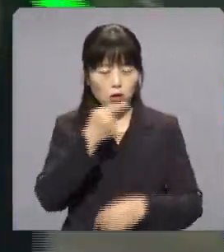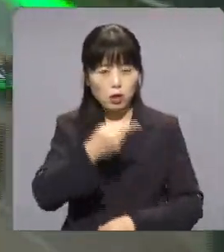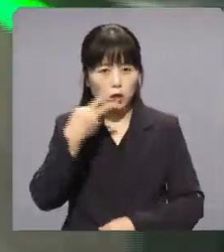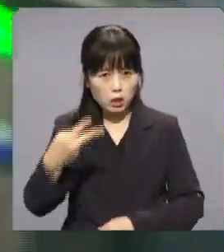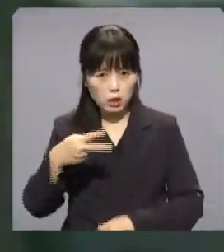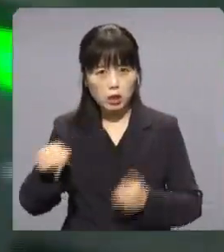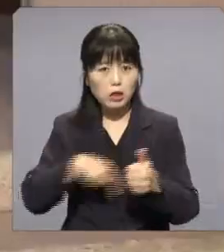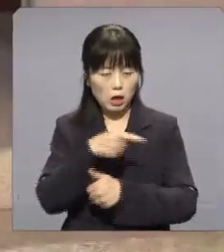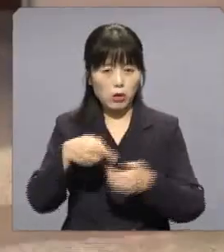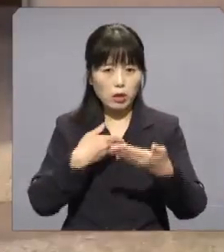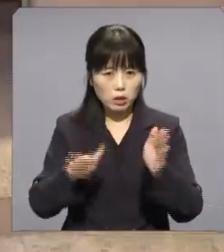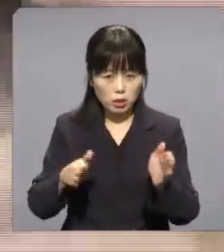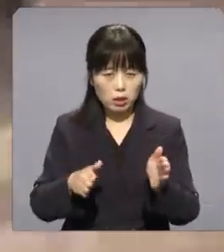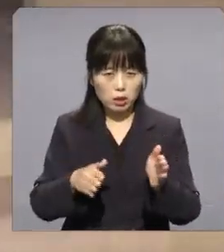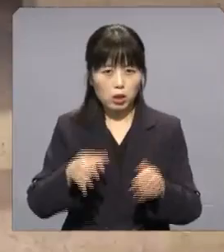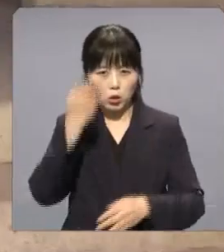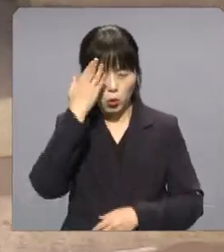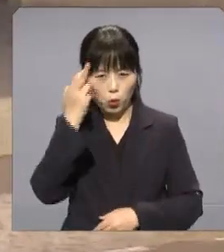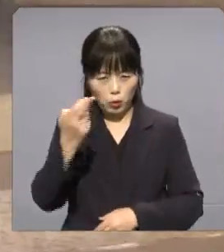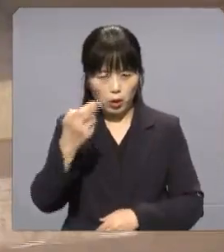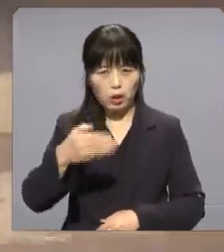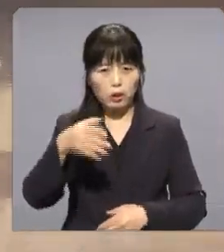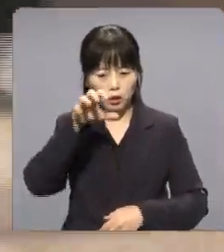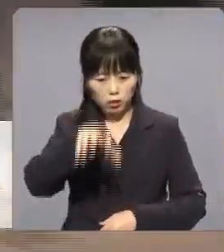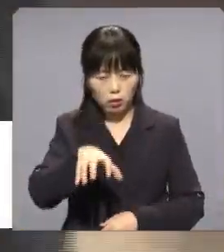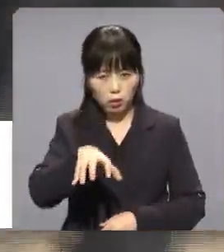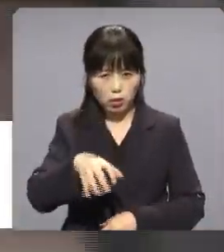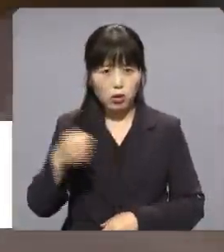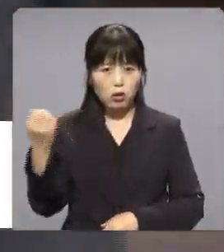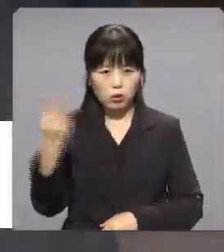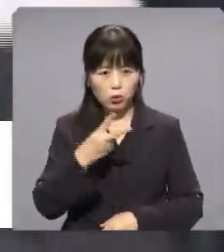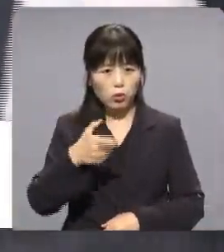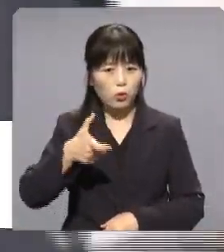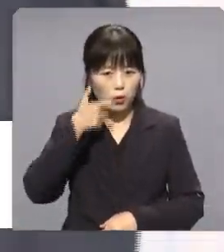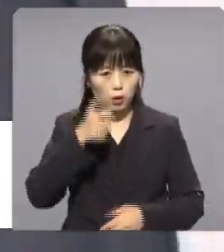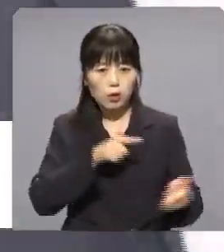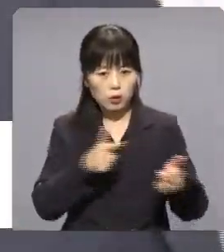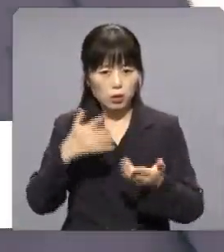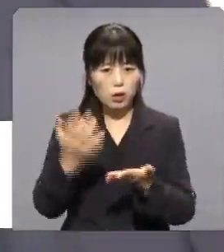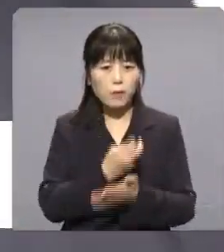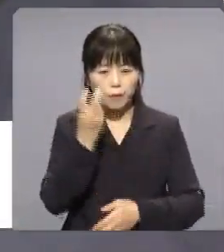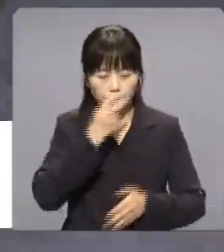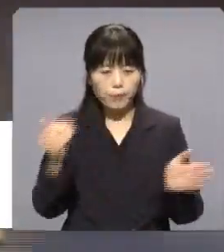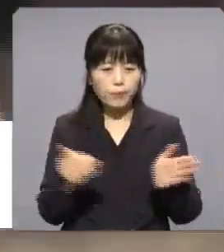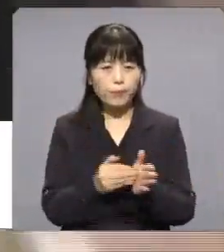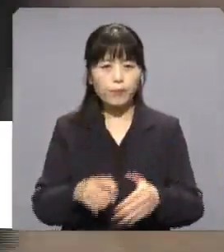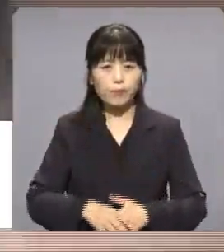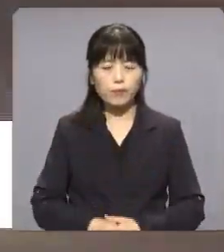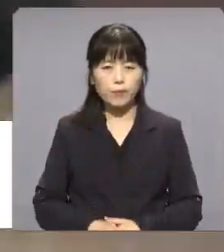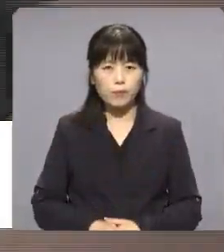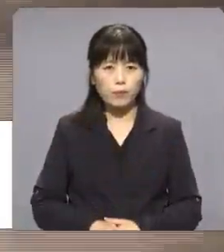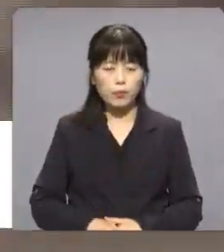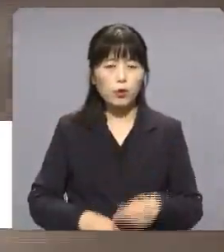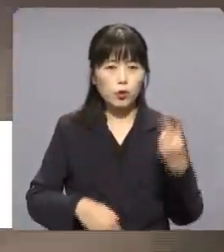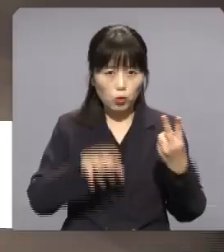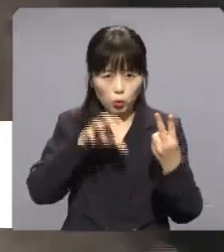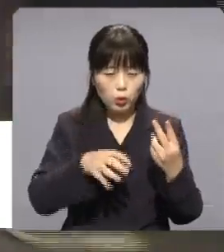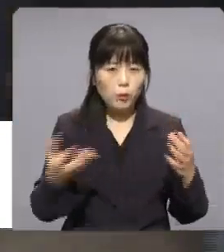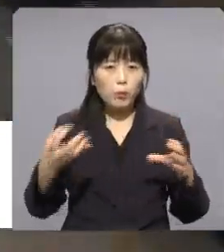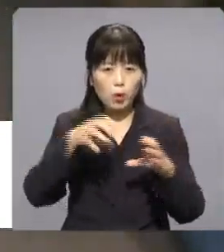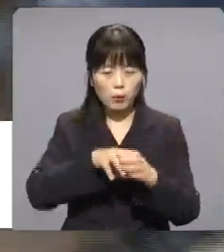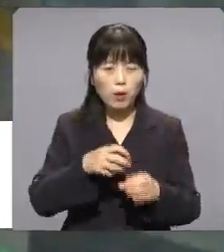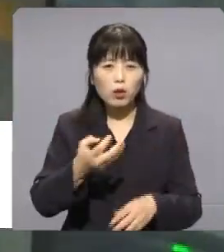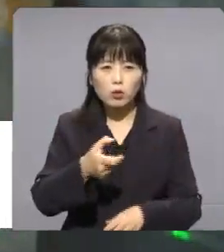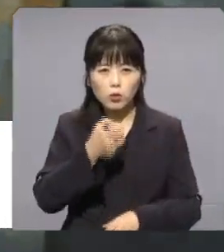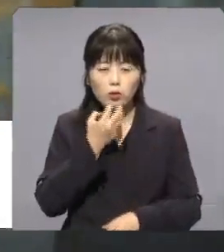112 상황실과 용산서 상황실, 정보과 등을 압수수색했습니다. 두 곳을 포함해